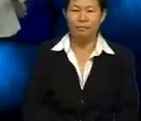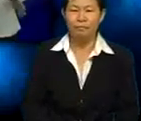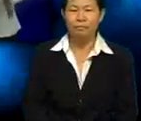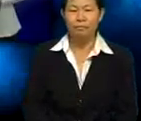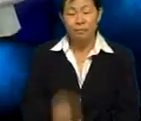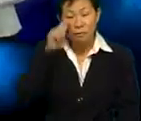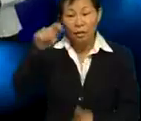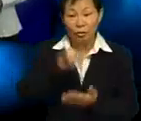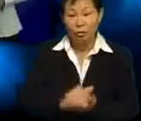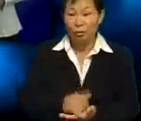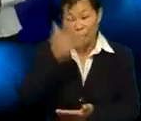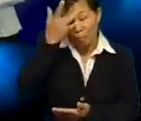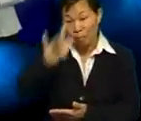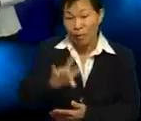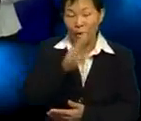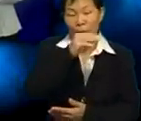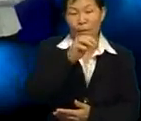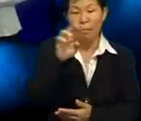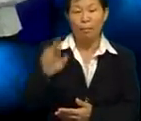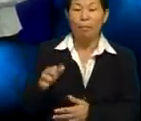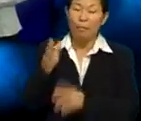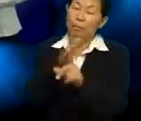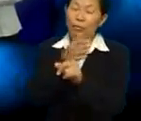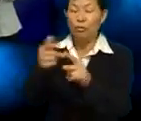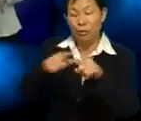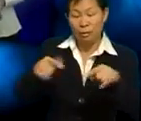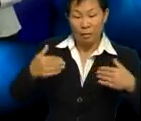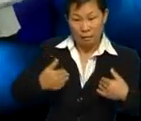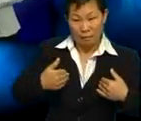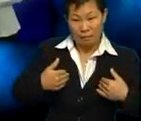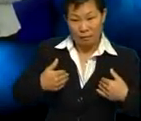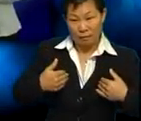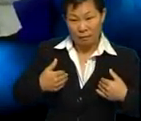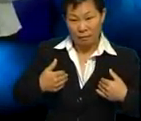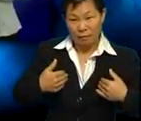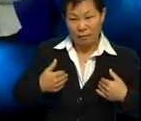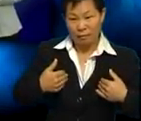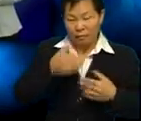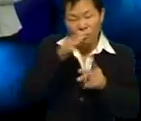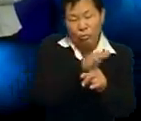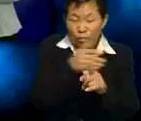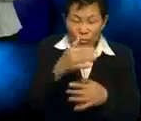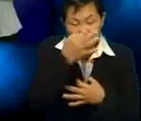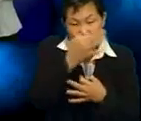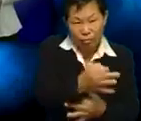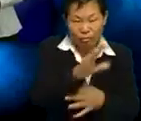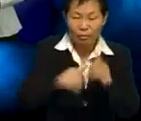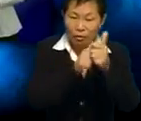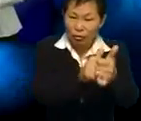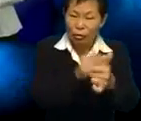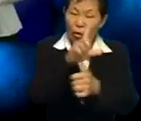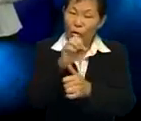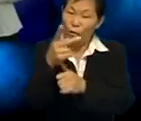Mana masuk dekat sana tu. Tengok tu. Pandai betul Luqman memujuk. Tetapi, adakah Tenegaran akan termakan pujukan Luqman dan mengikuti